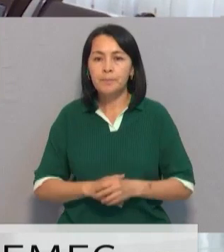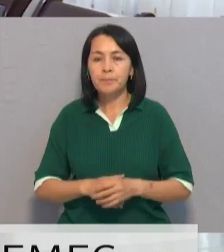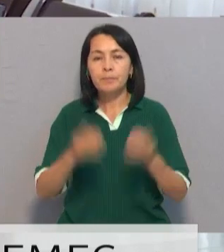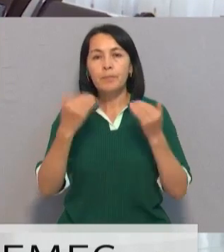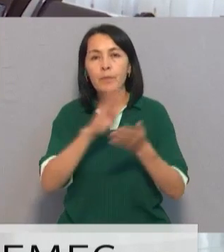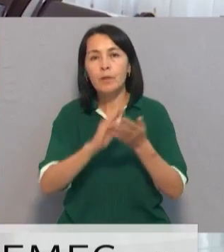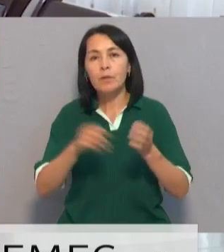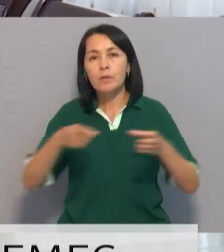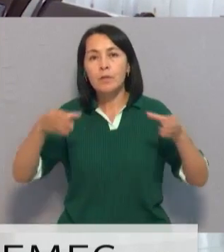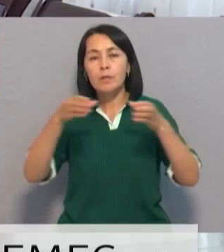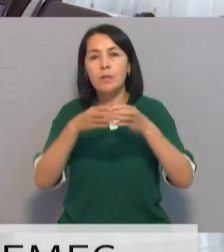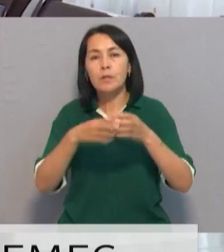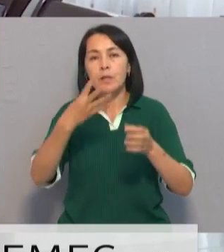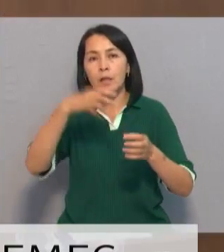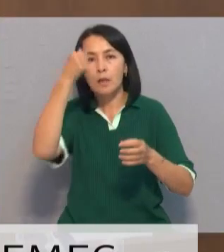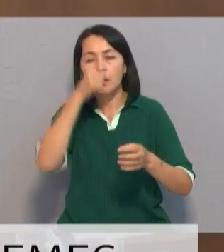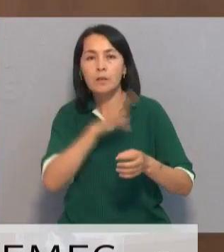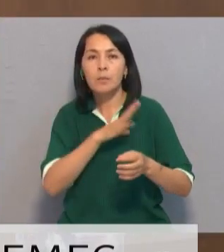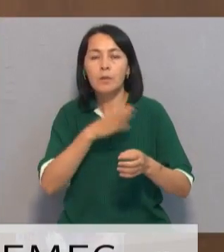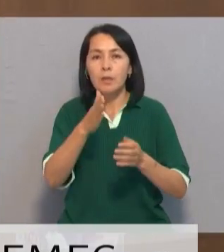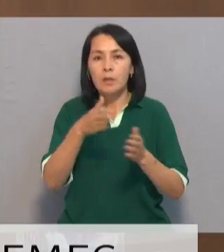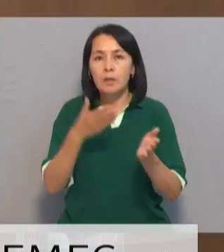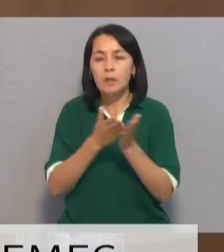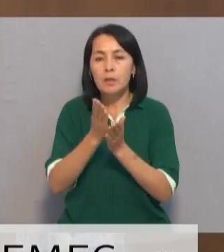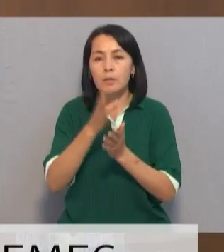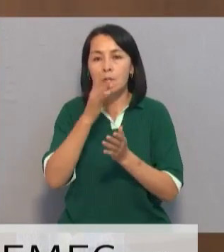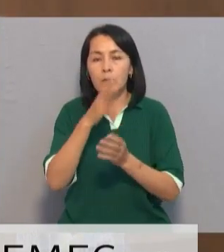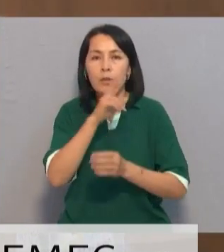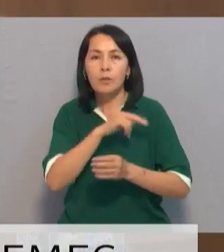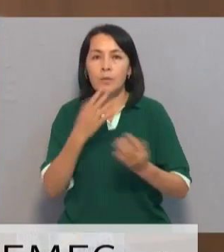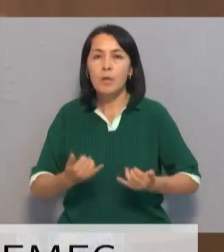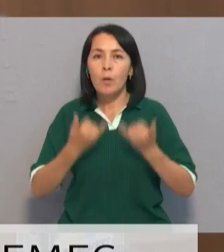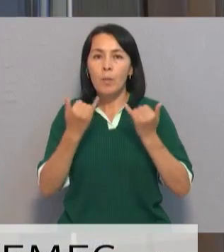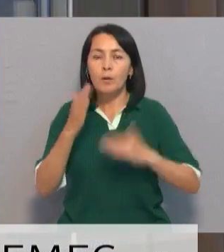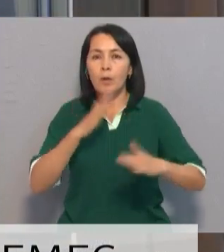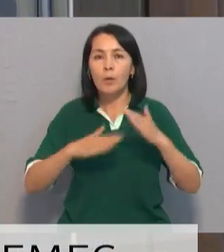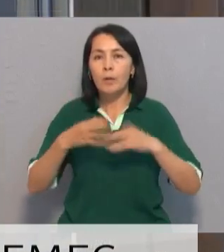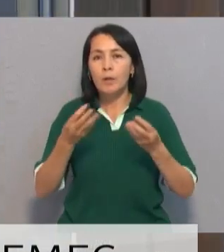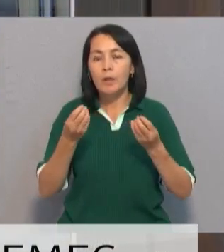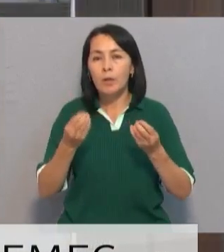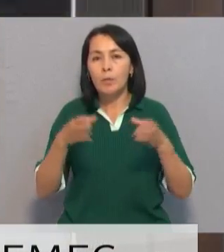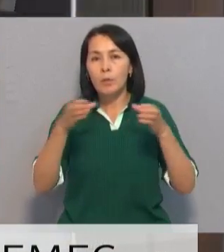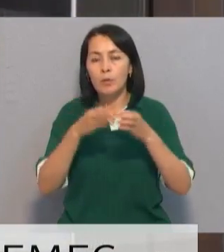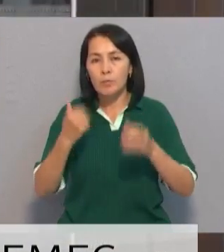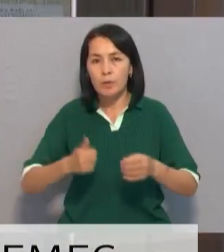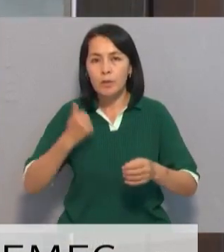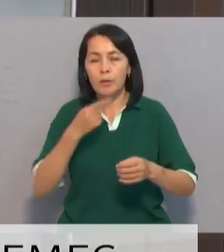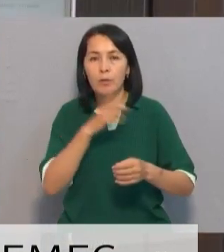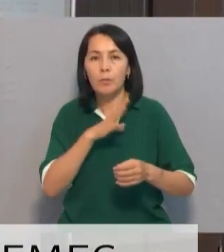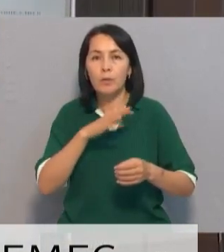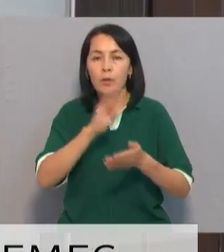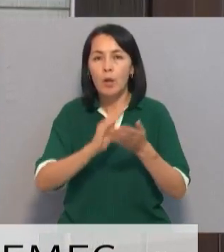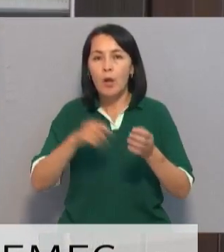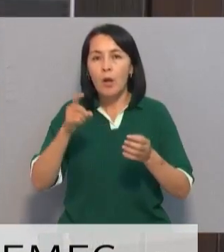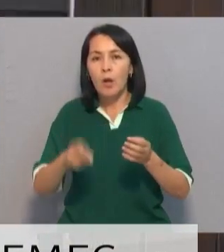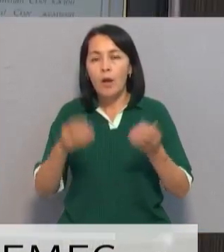Оның журналистика саласында жүргеніне 40 жыл болды. Жарты ғасырға жуық уақыттағы еңбегінің бағаланғанына қуанады әрине. Бұл ұжымның жетістігі деп отыр. Ал